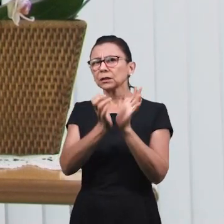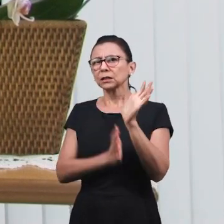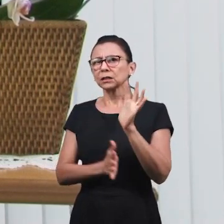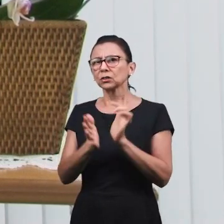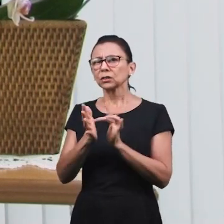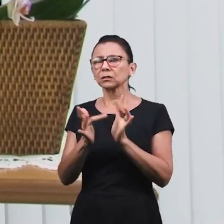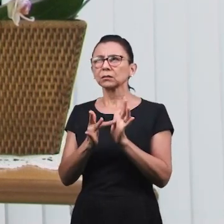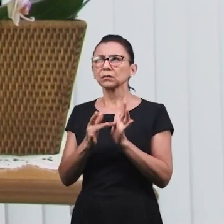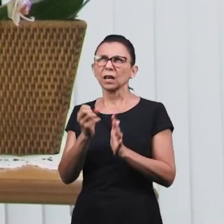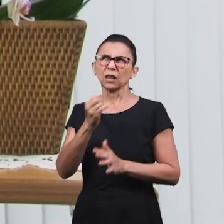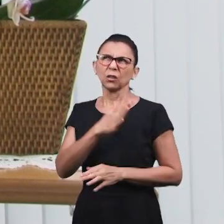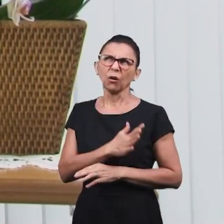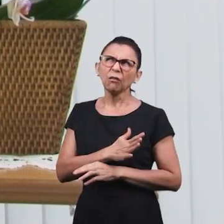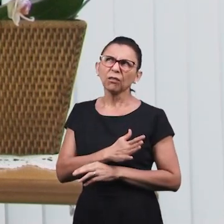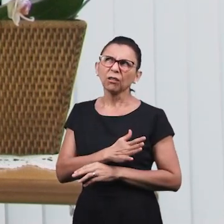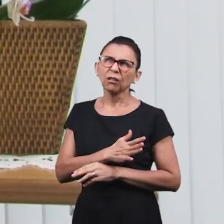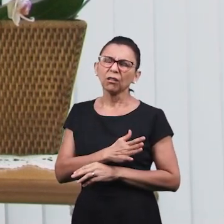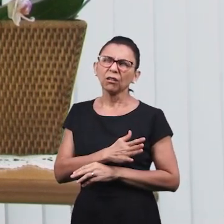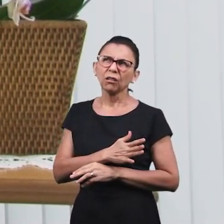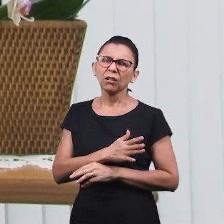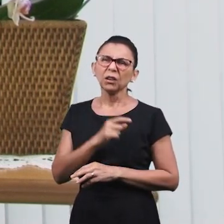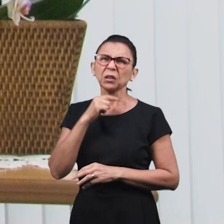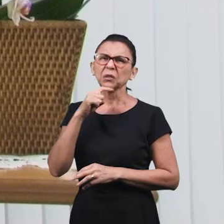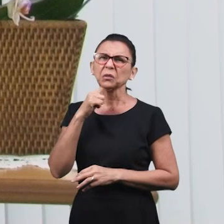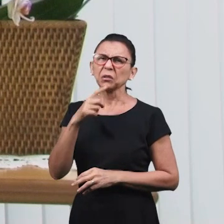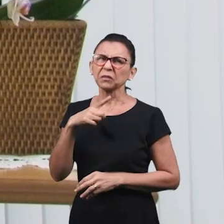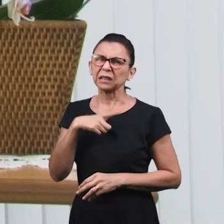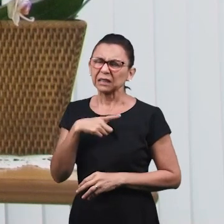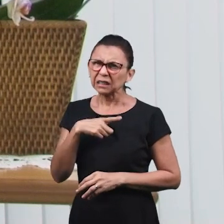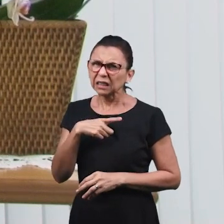La prière, c'est quelque chose de nouveau?